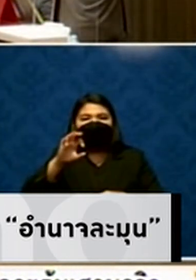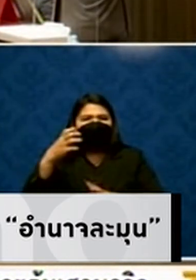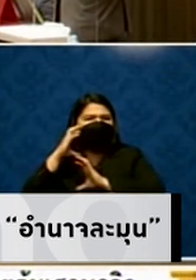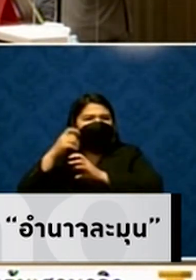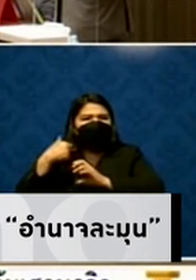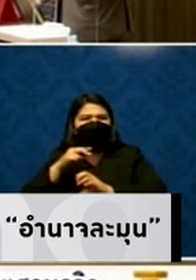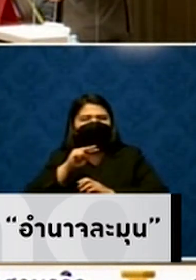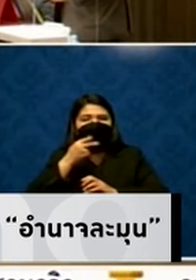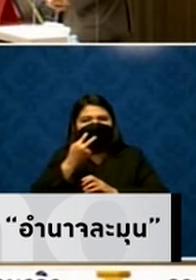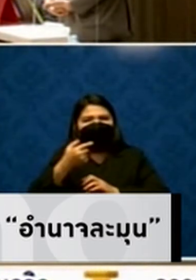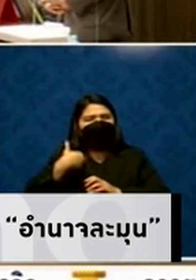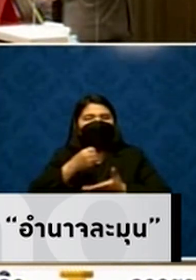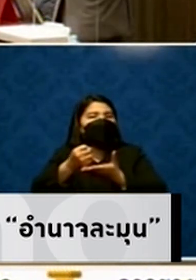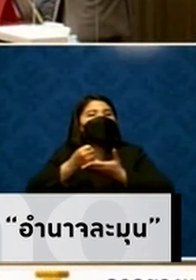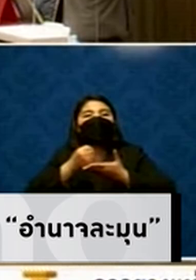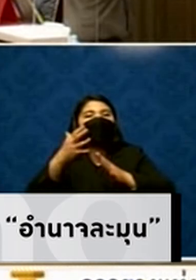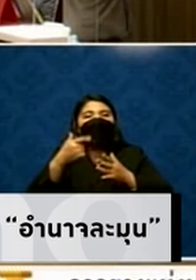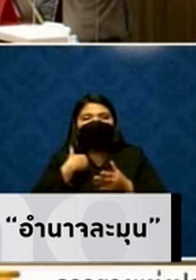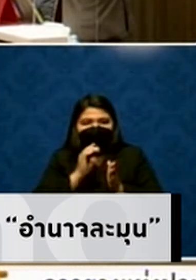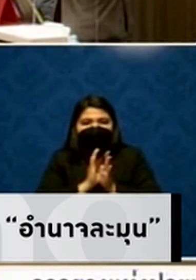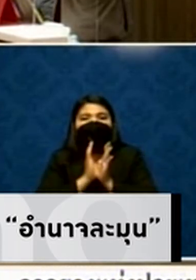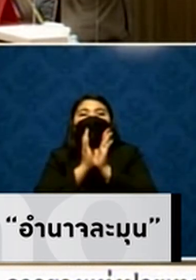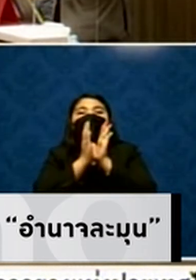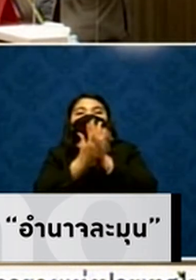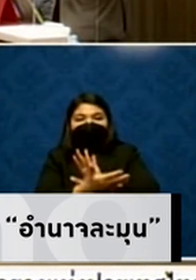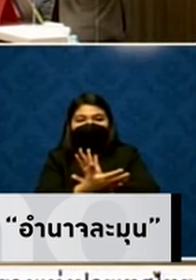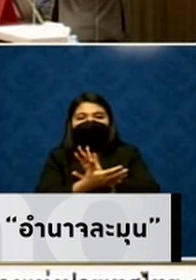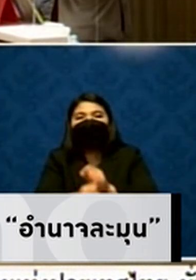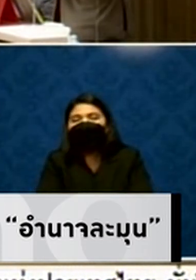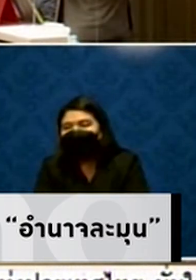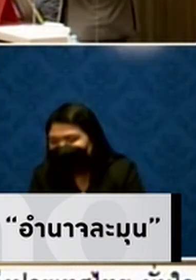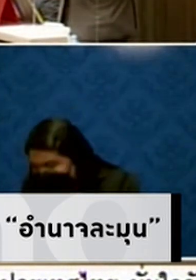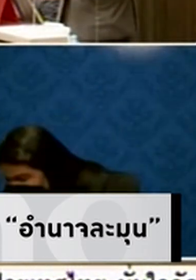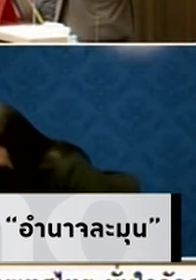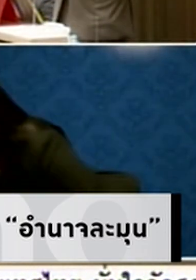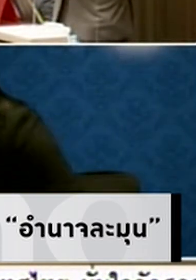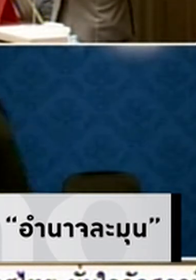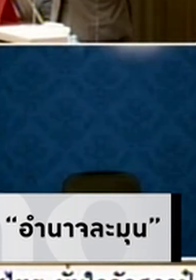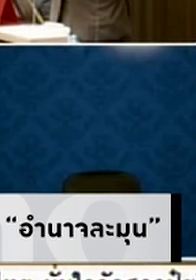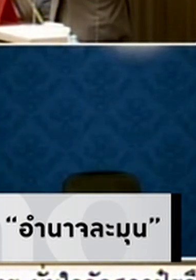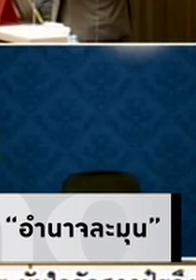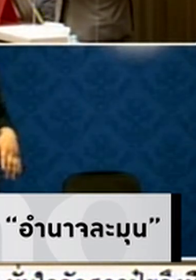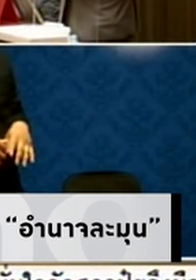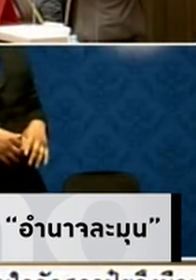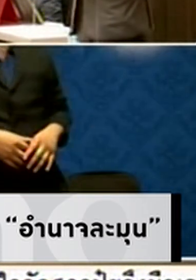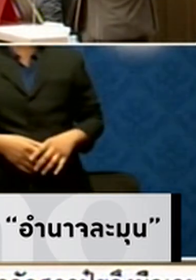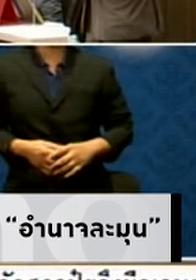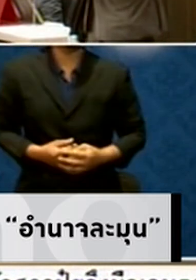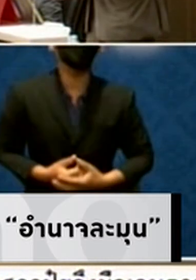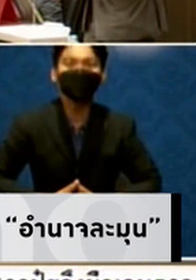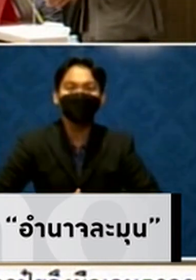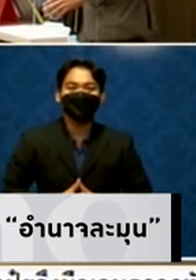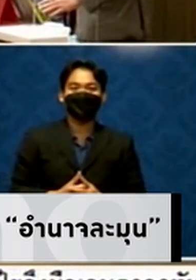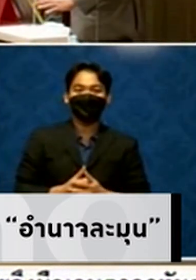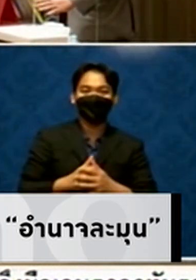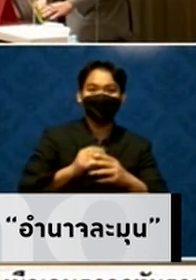ะหากลงมือทำเราก็จะได้หนังประเภทที่ว่าโทษนะในสมัยกรุงศรีอยุธยาไทยลบกับพม่าแล้วก็ตอนจบเนี่ยผมสปอยเรียกว่าไทยก็ชนะ